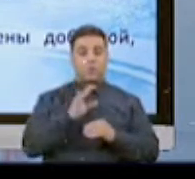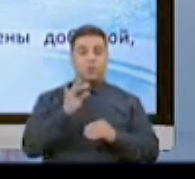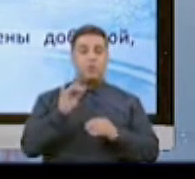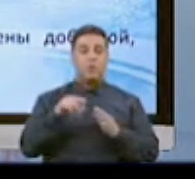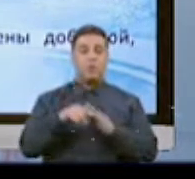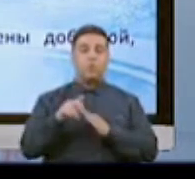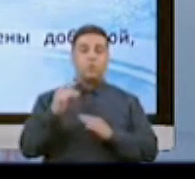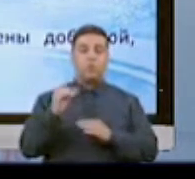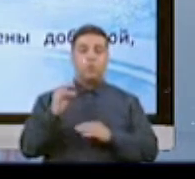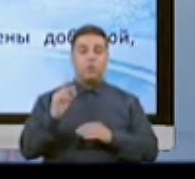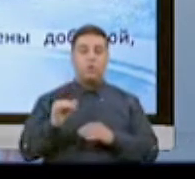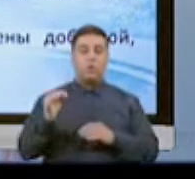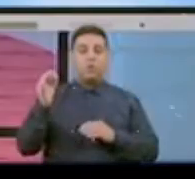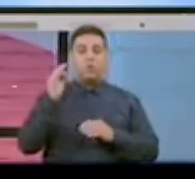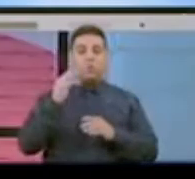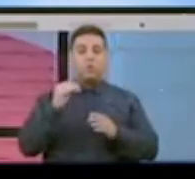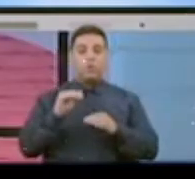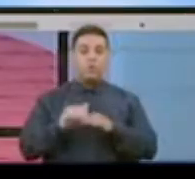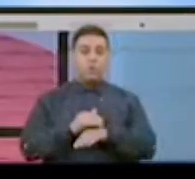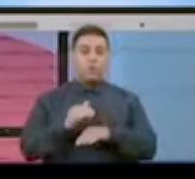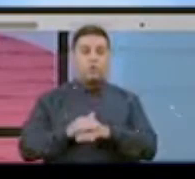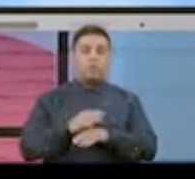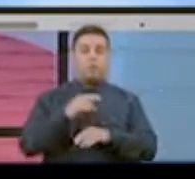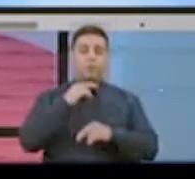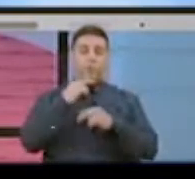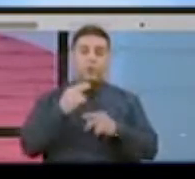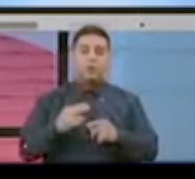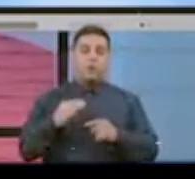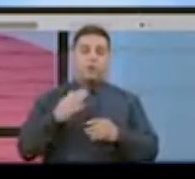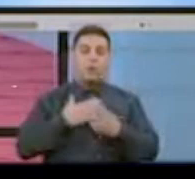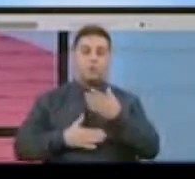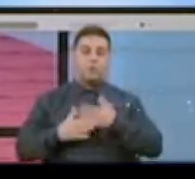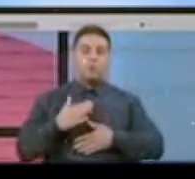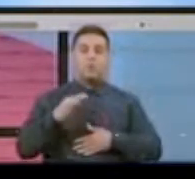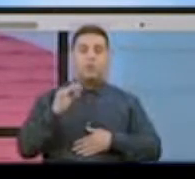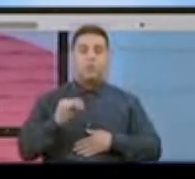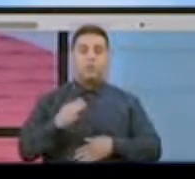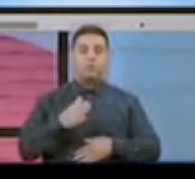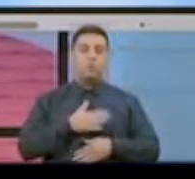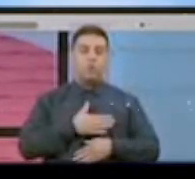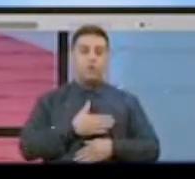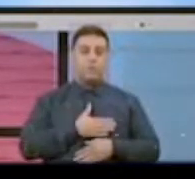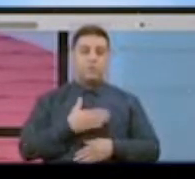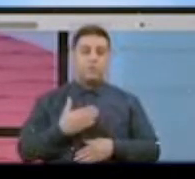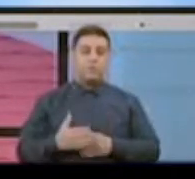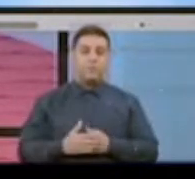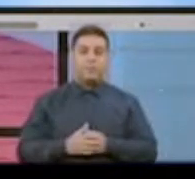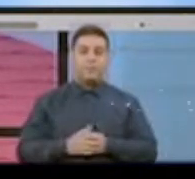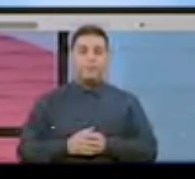Ирины Гуриной наполнены добротой, пониманием, радостью и душевностью.